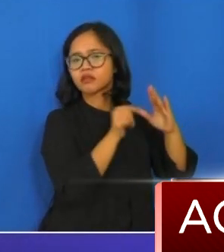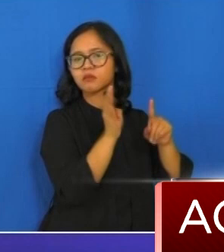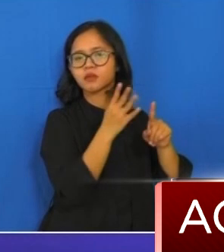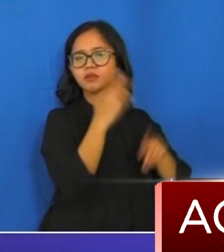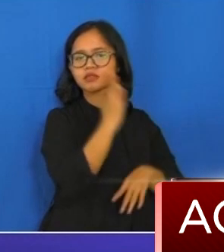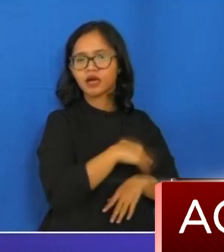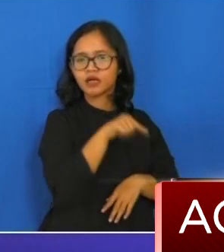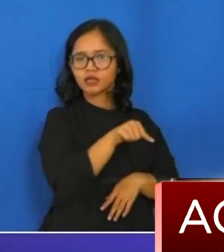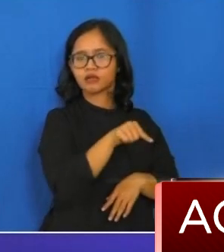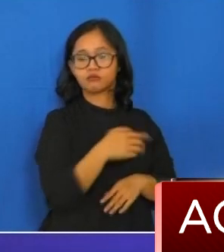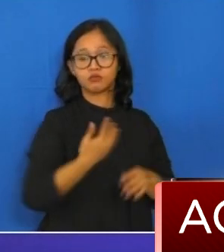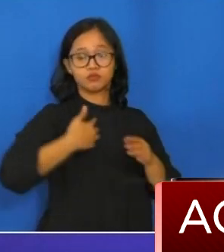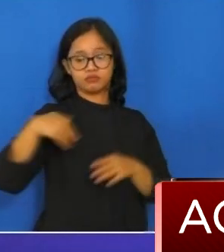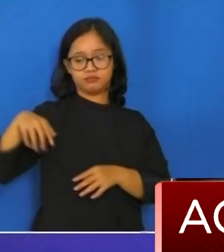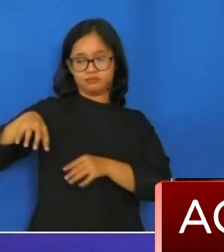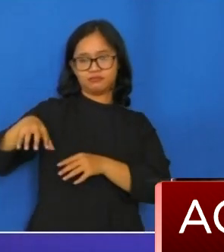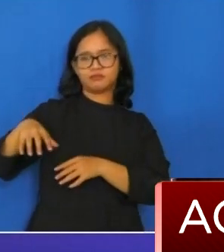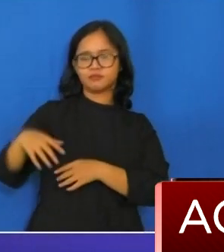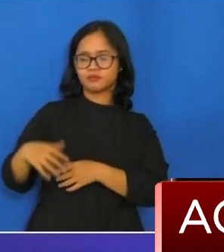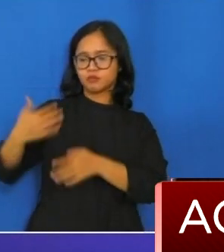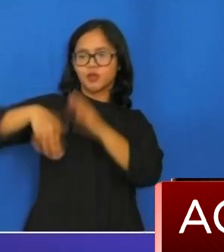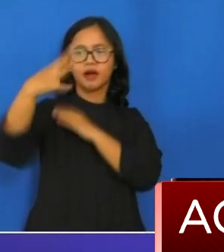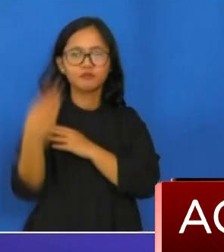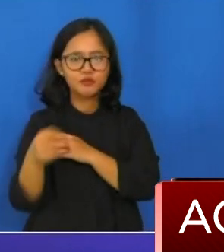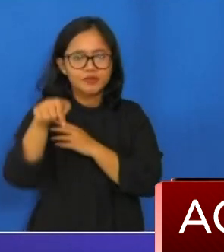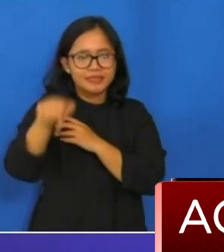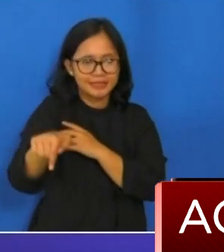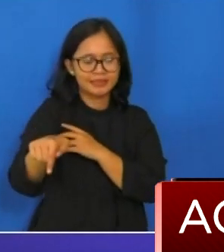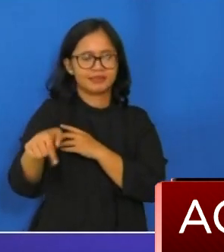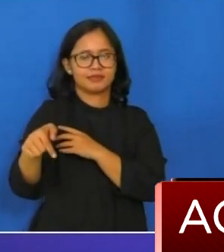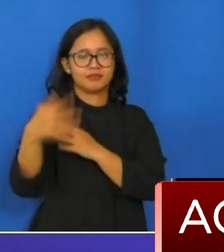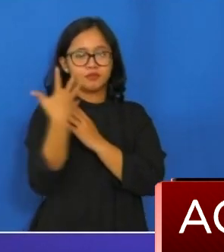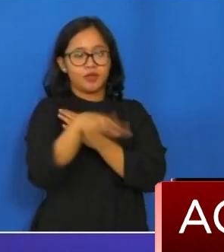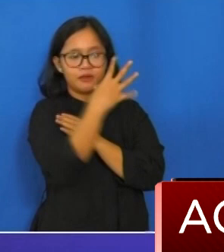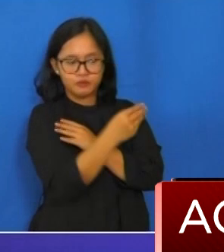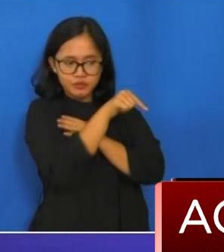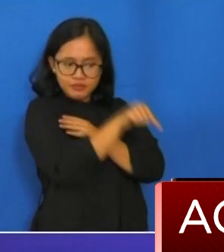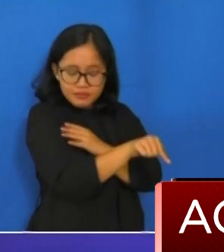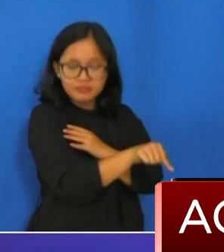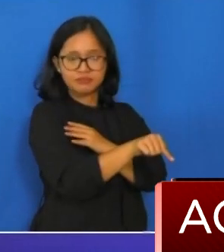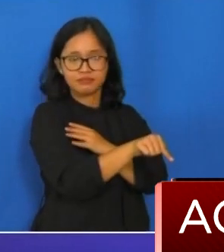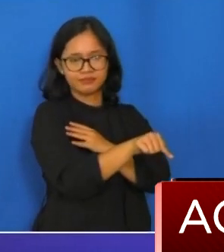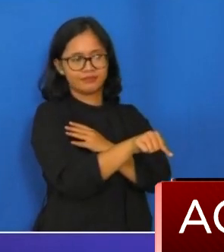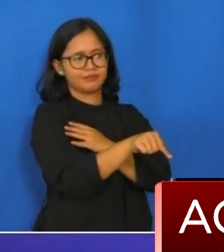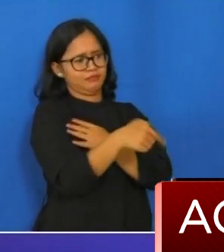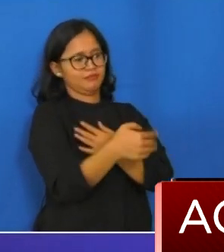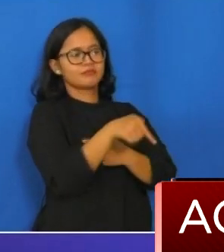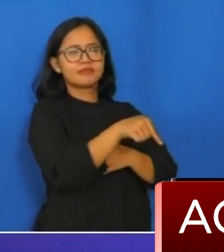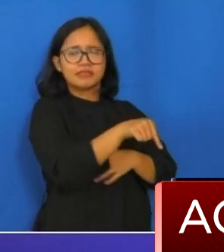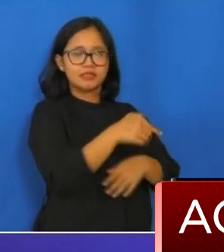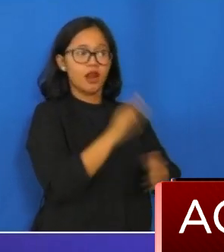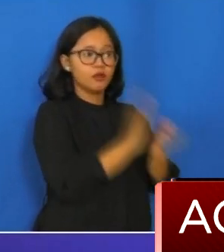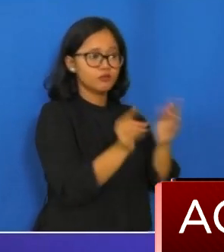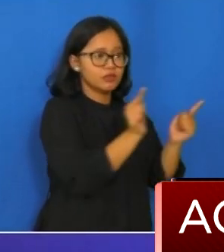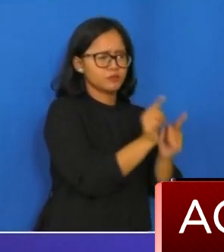di kampung halaman sendiri Oleh karena itu marilah kita lindungi kampung halaman kita marilah kita